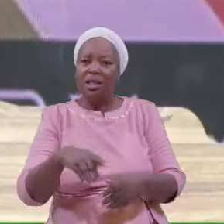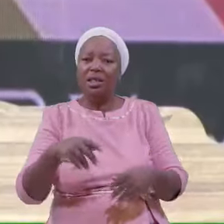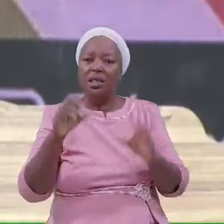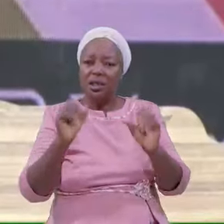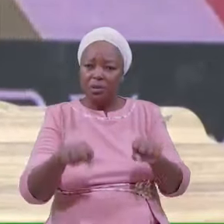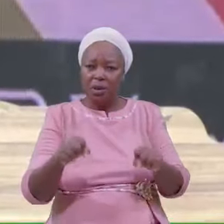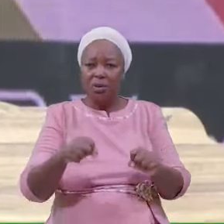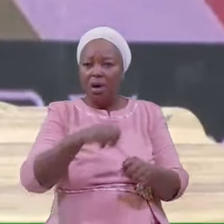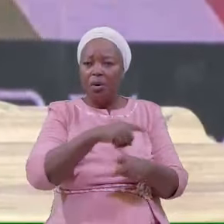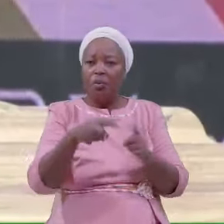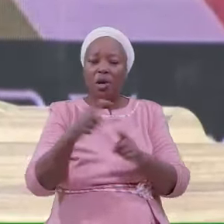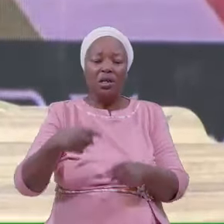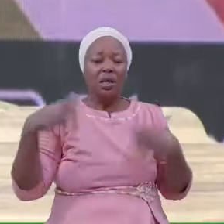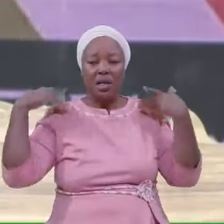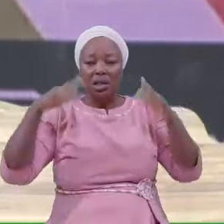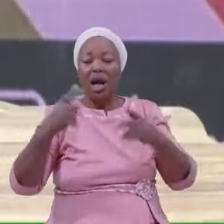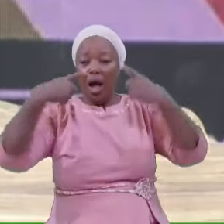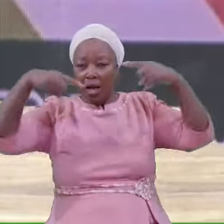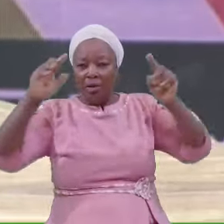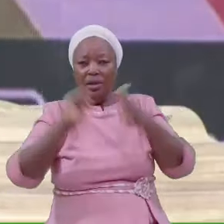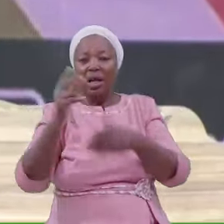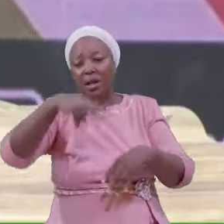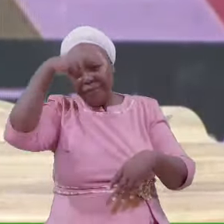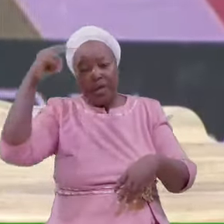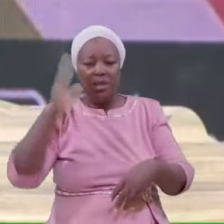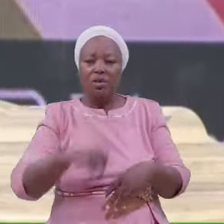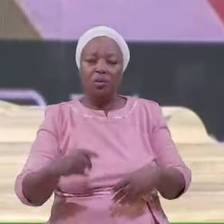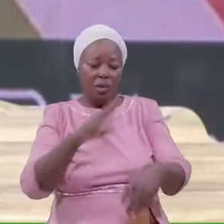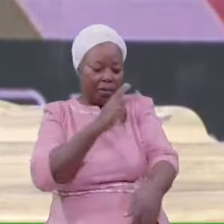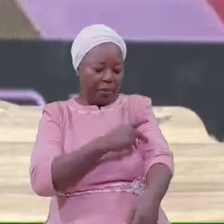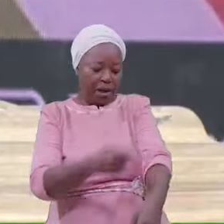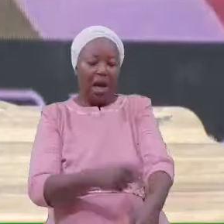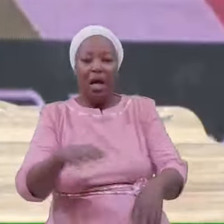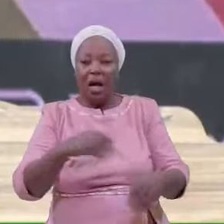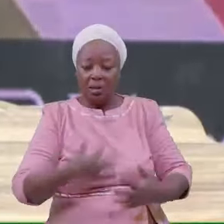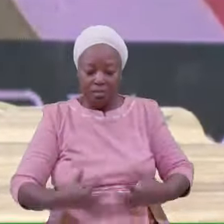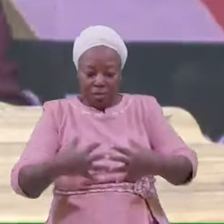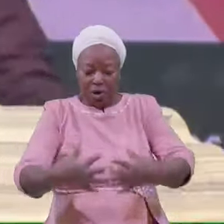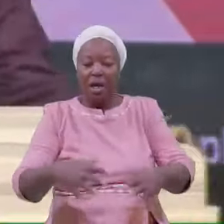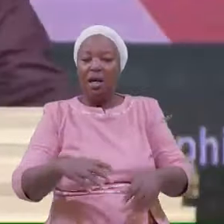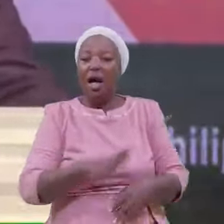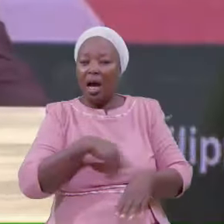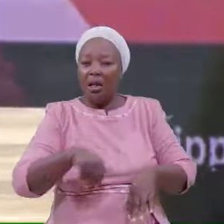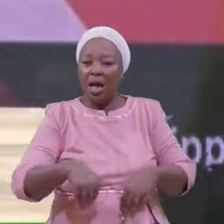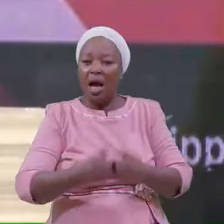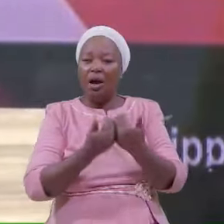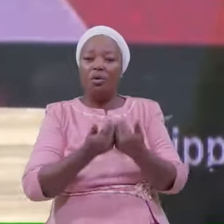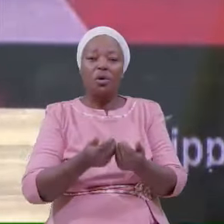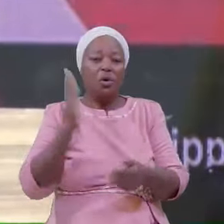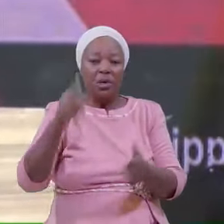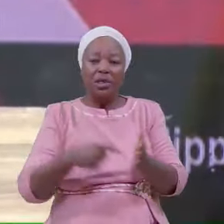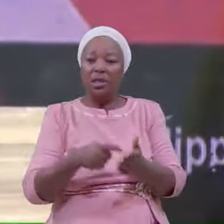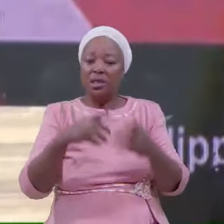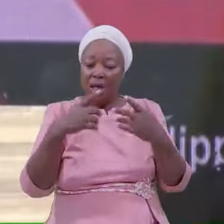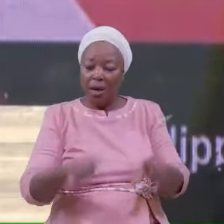shall conceive. How will that happen, since I know not a man? Sinabi ni Maria,